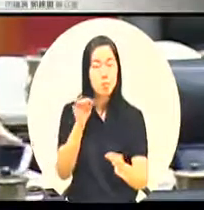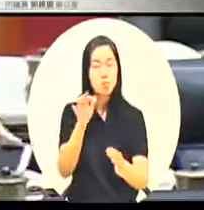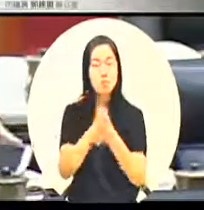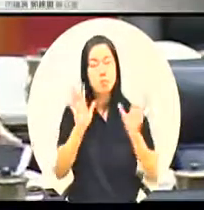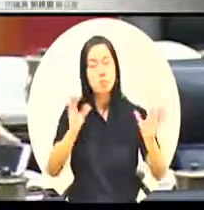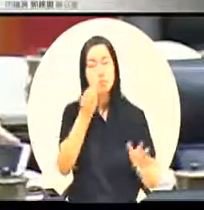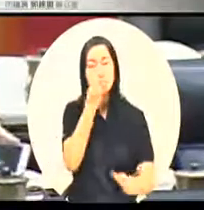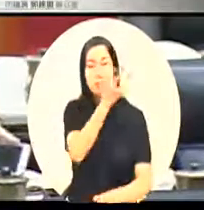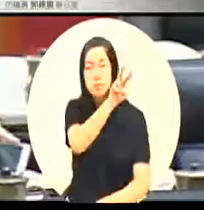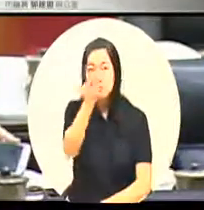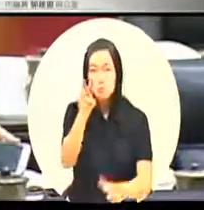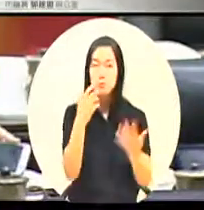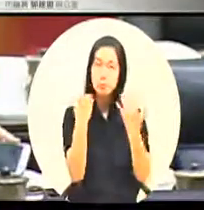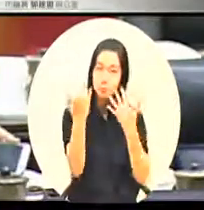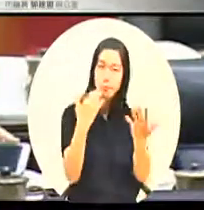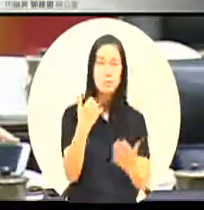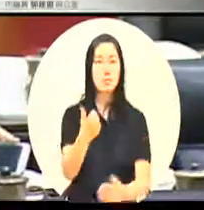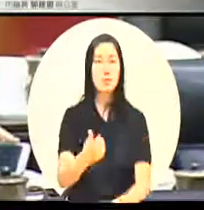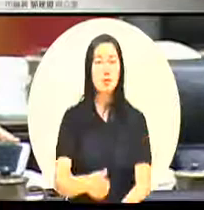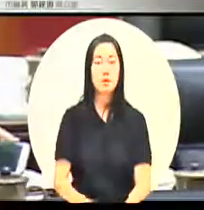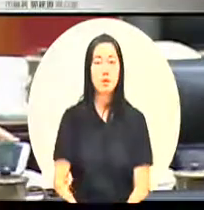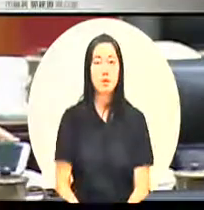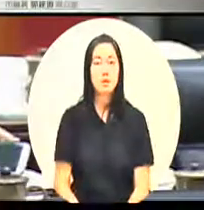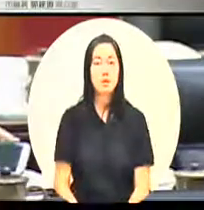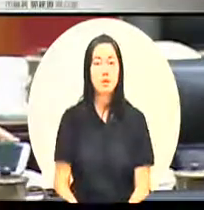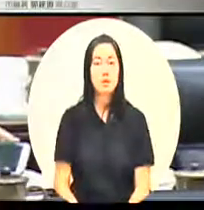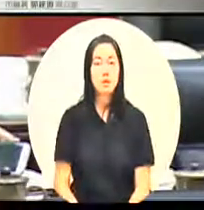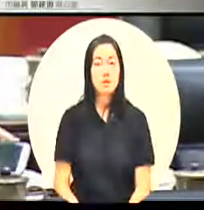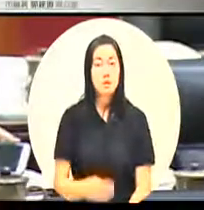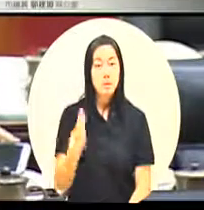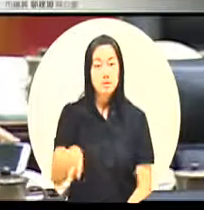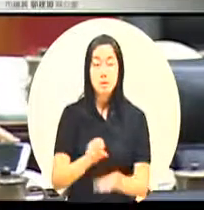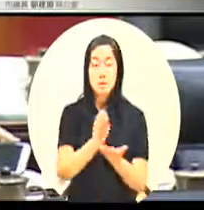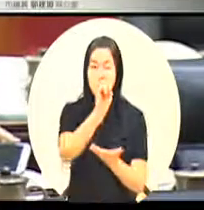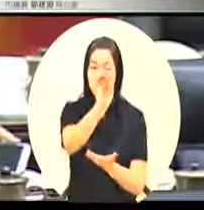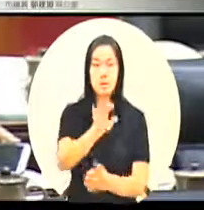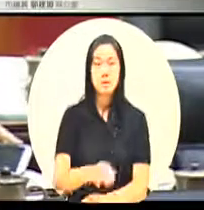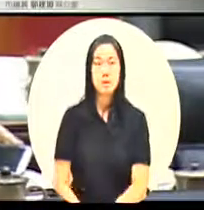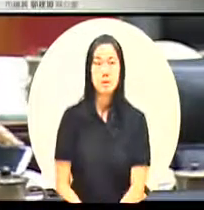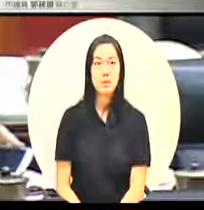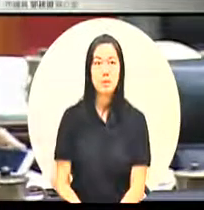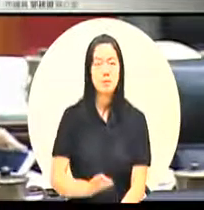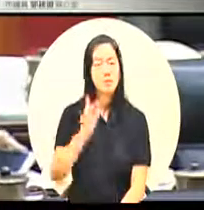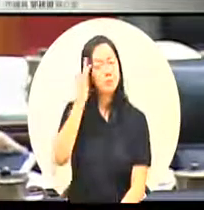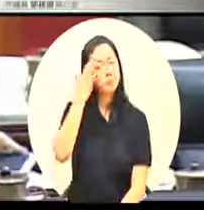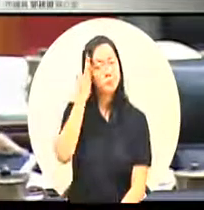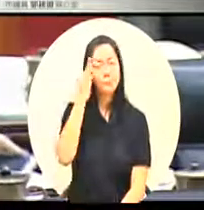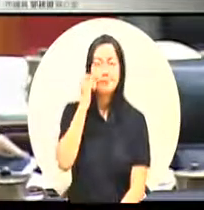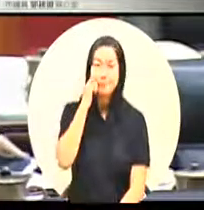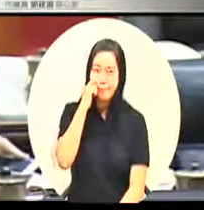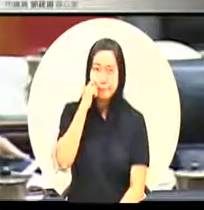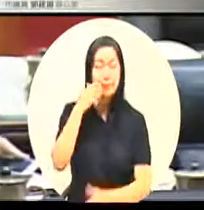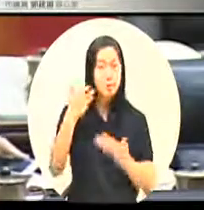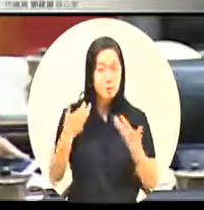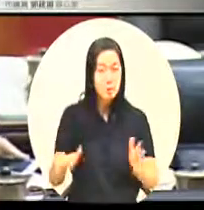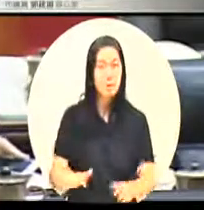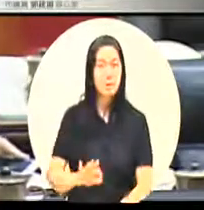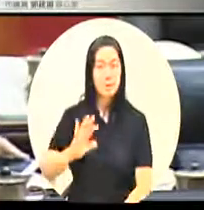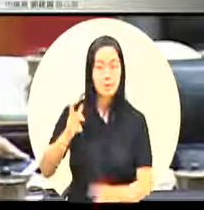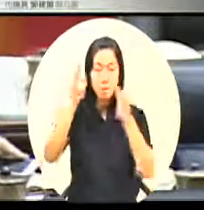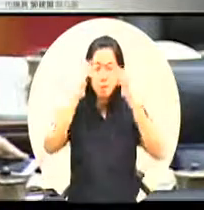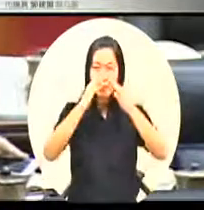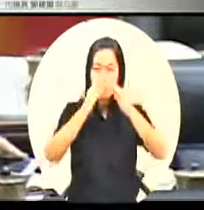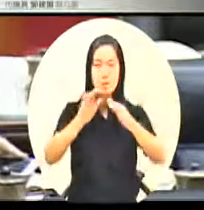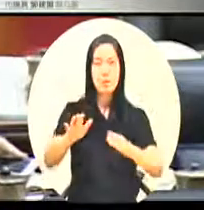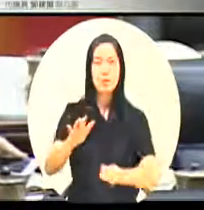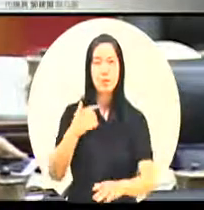吃什么。讲到这边，要甲市长报告，困难当然就多。问题高雄市的困难，我刚刚比人家